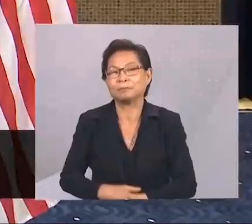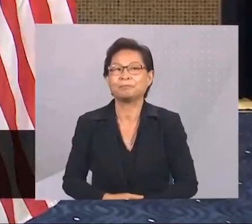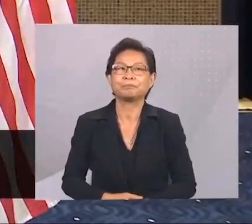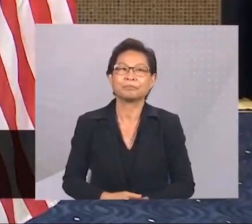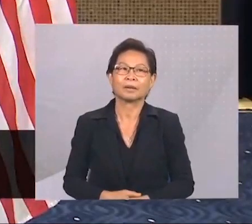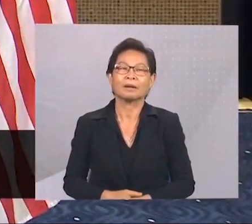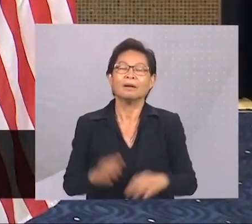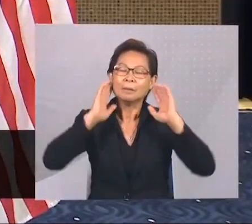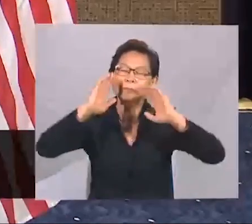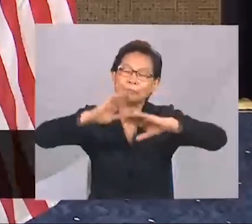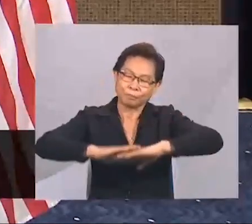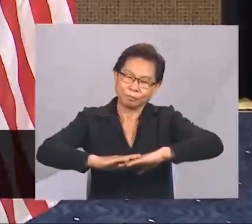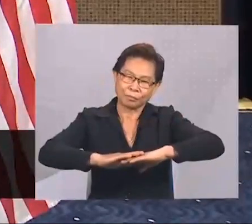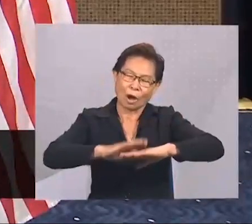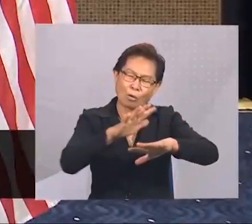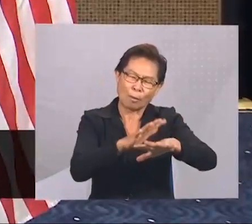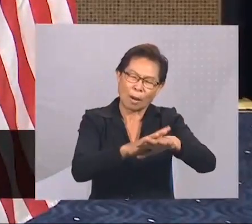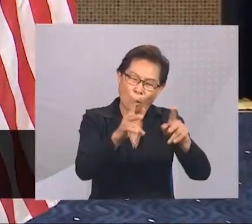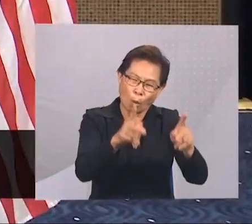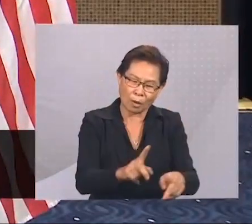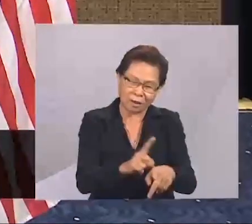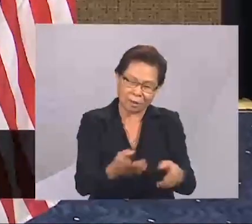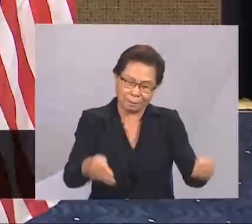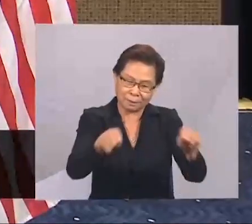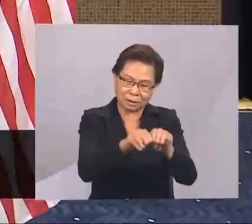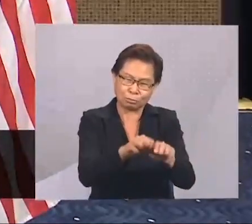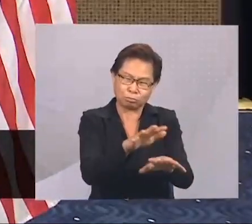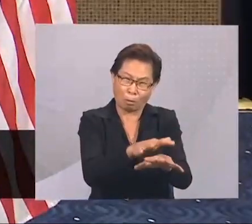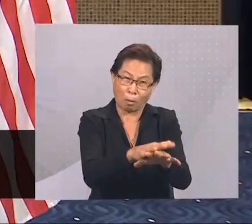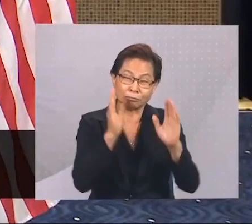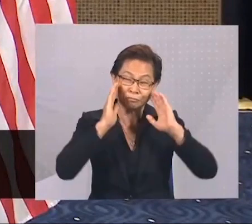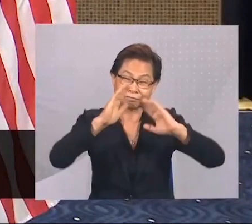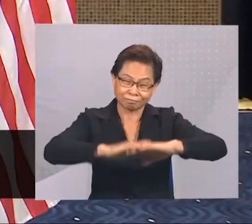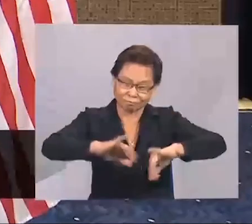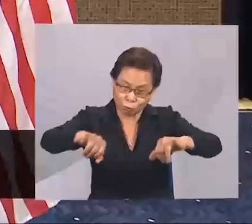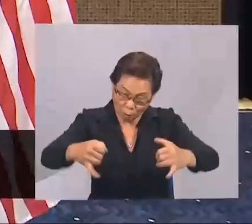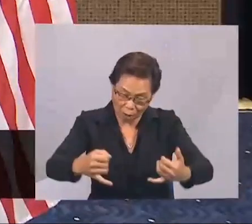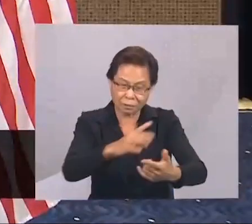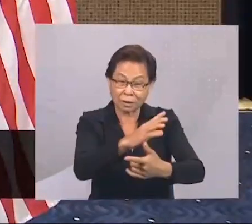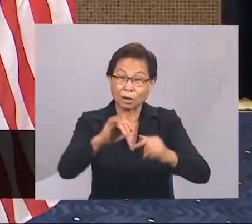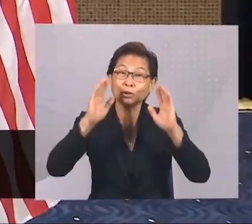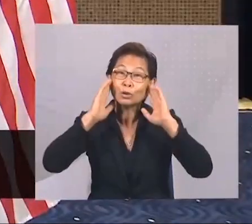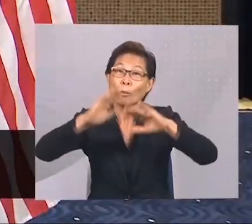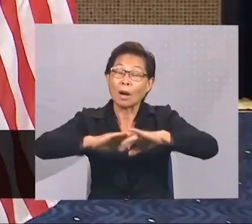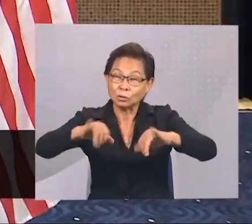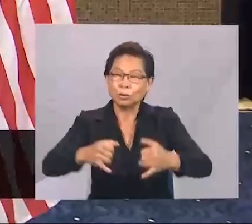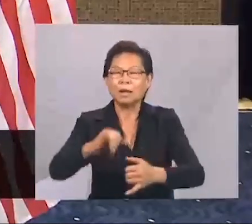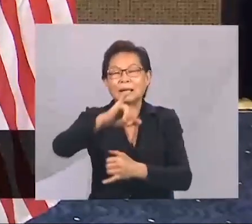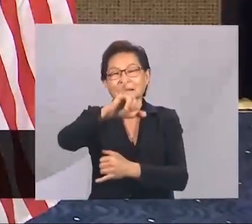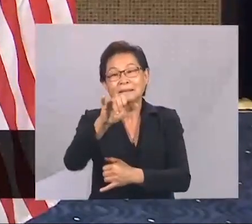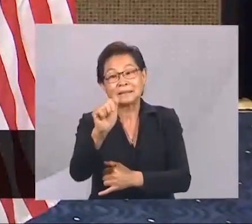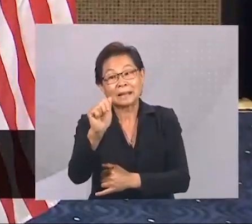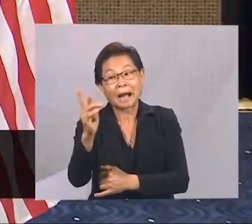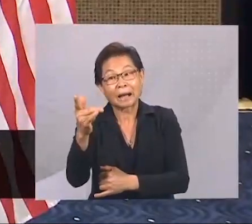Hai mengenai shalat berjamaah dimesjid termasuklah solat jumaat jabatan kemajuan Islam Malaysia